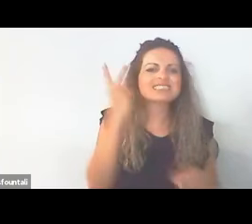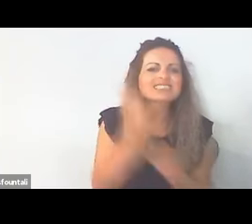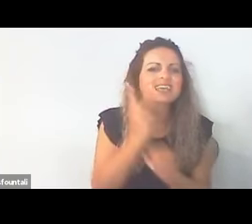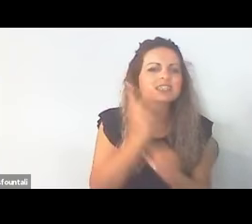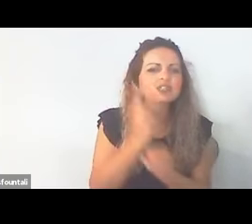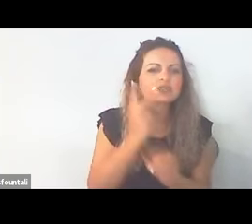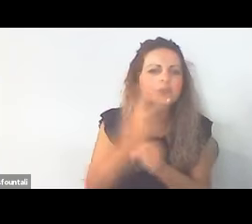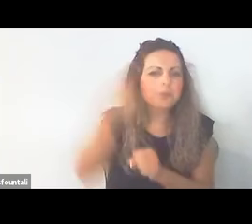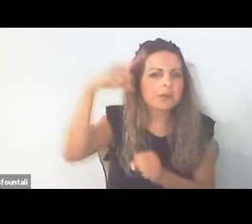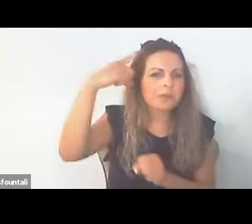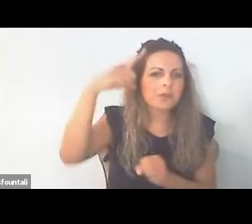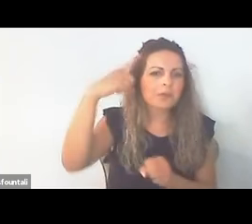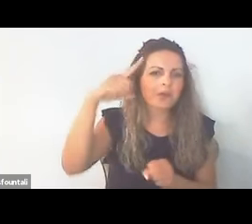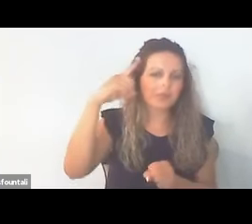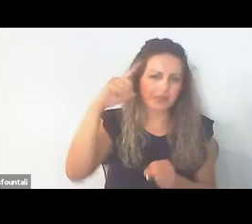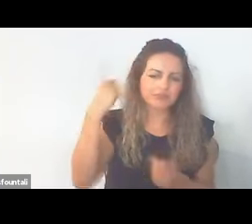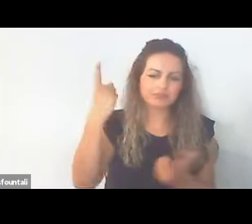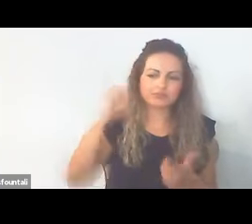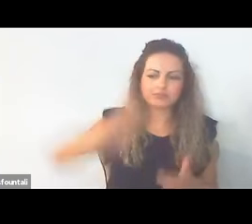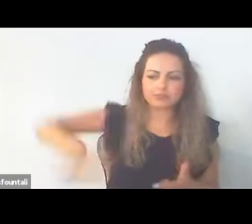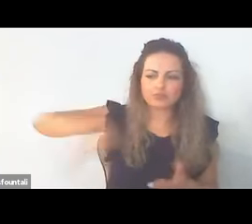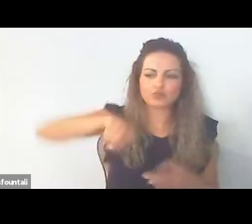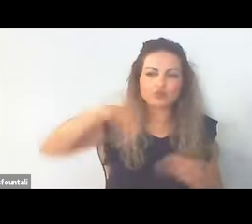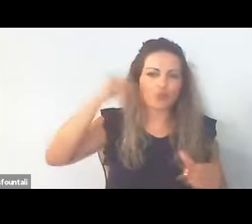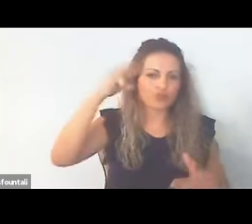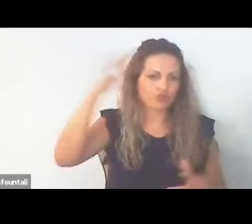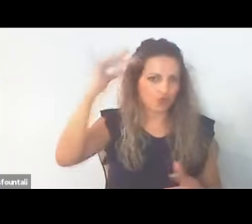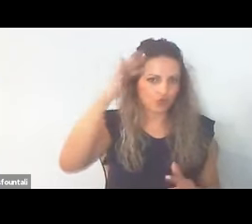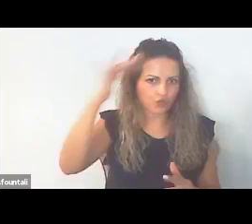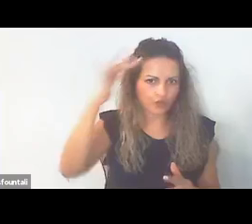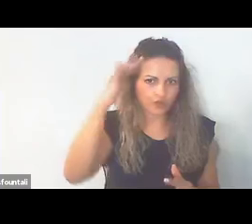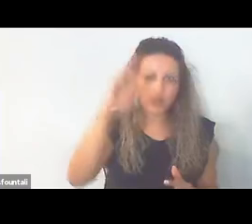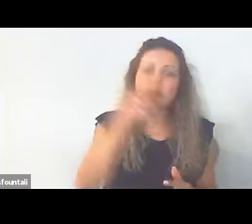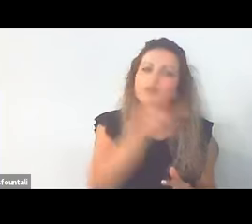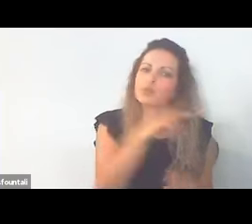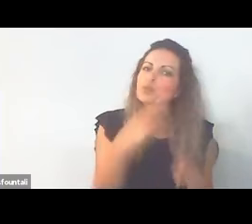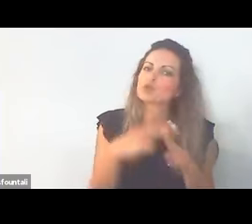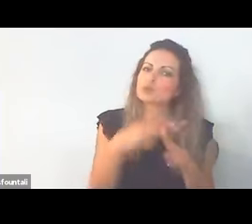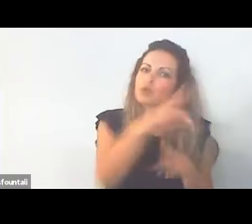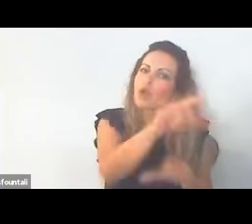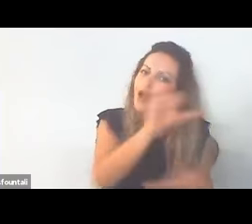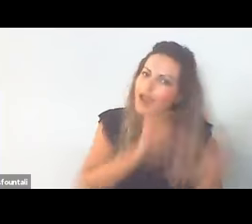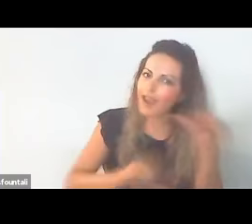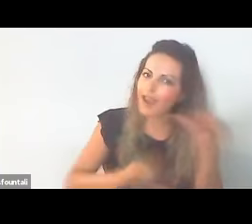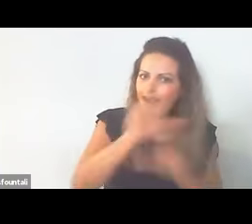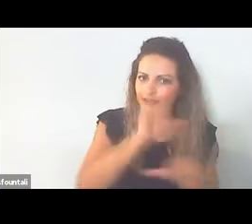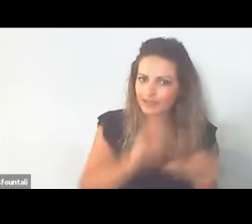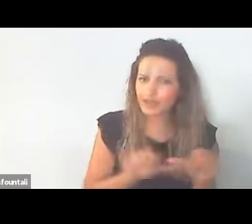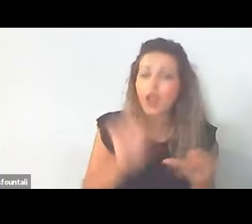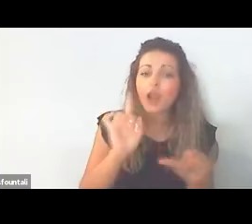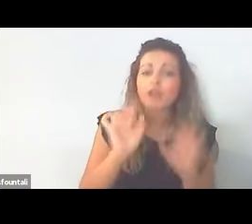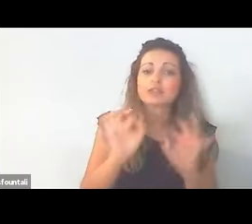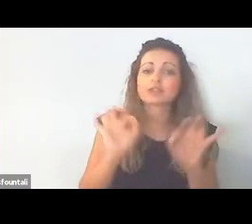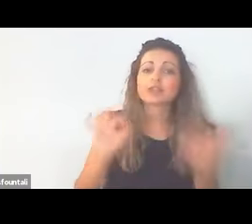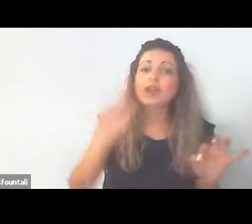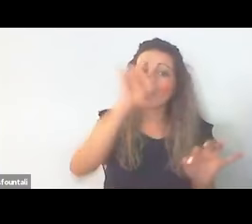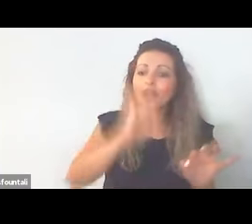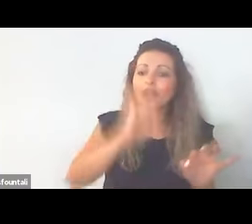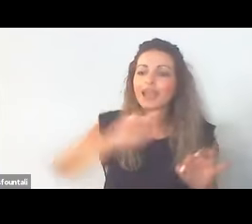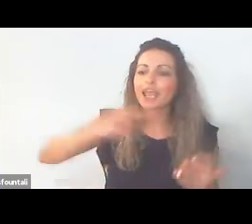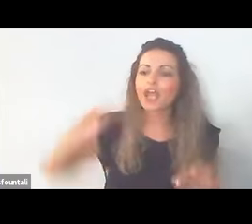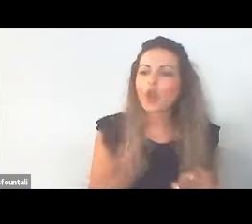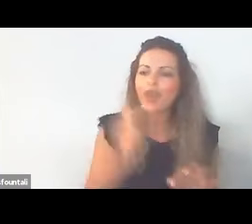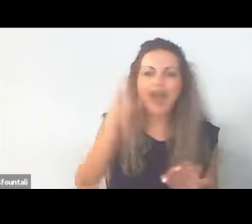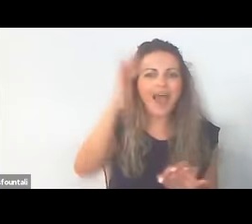για να γίνει, να επιτευχθεί μια ουσιαστική κοινωνική αλλαγή, κάτι πολύ περισσότερο από μια νομοθετική αλλαγή. Αυτό το οποίο